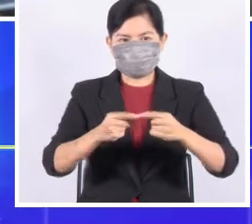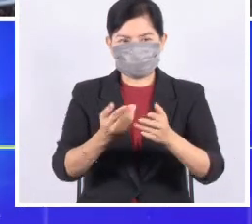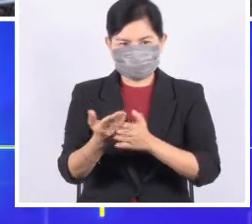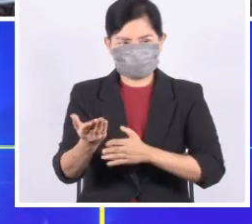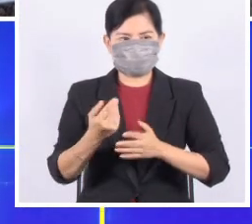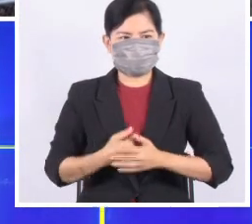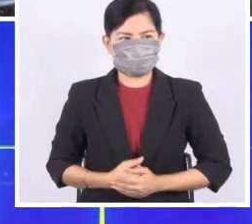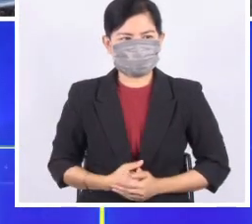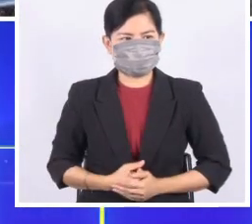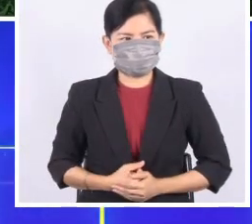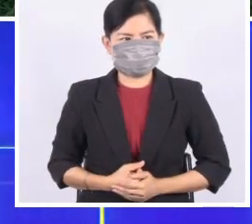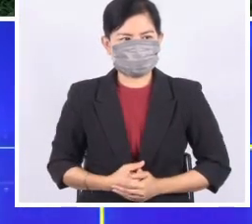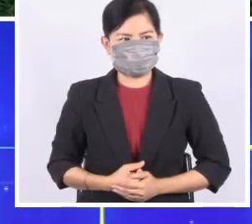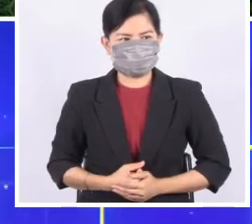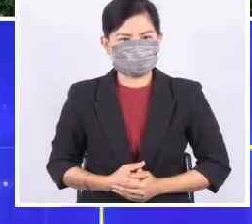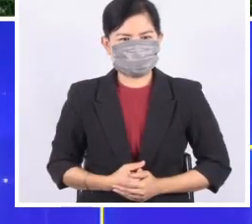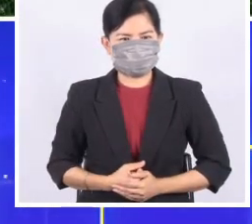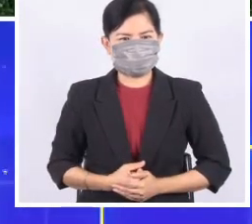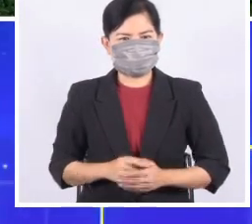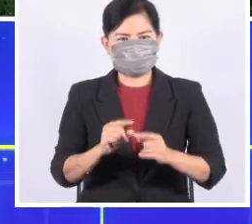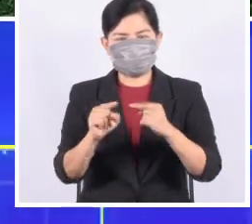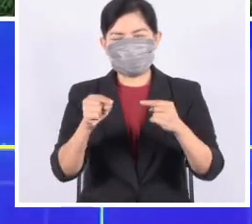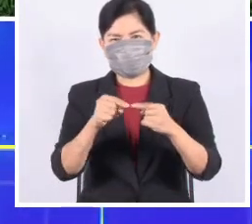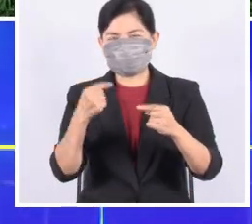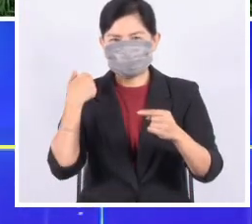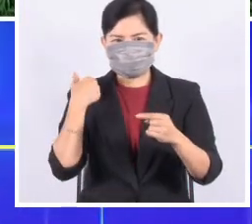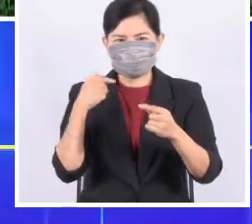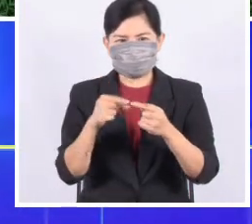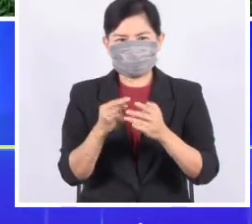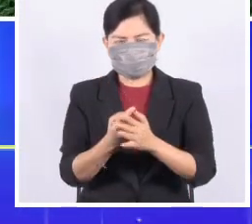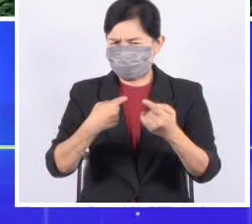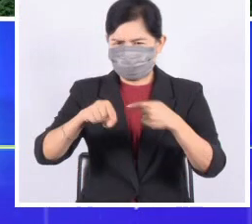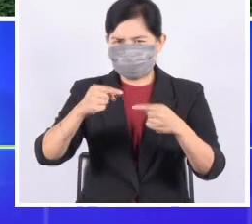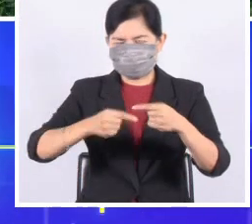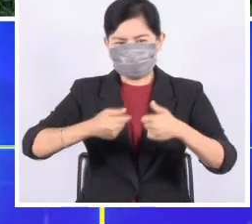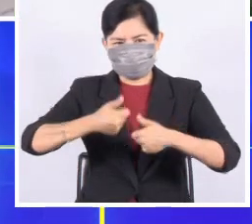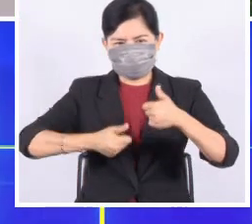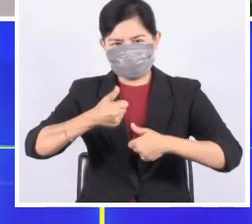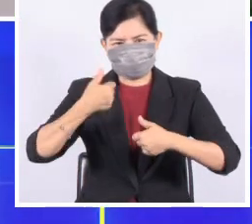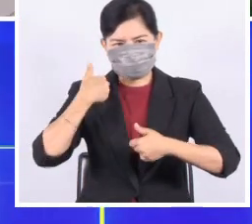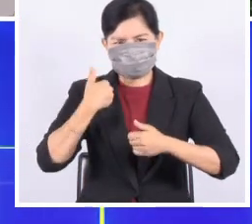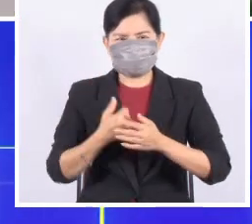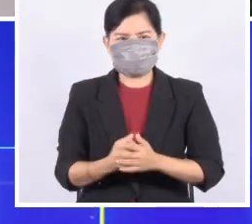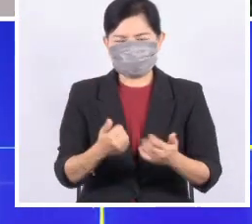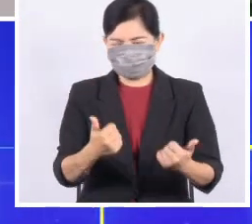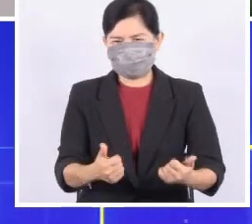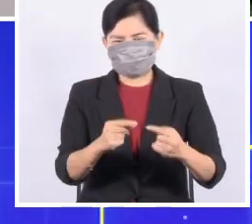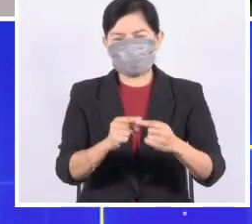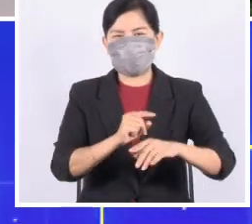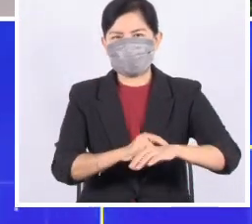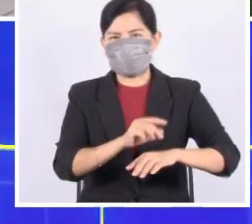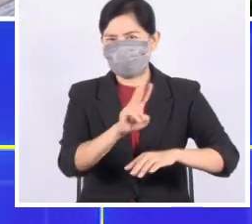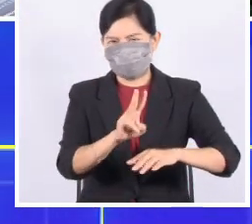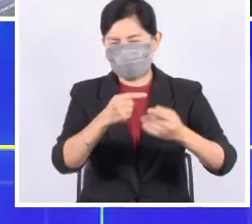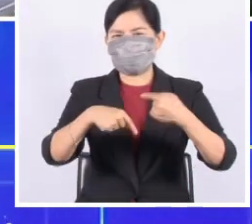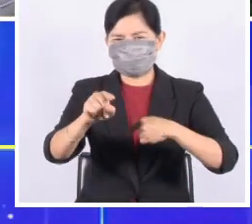องแย่งกับเก้หน่อยนะคะเพราะเก้น่าจะไปถึงแล้ว แมนเนี่ยไม่ต้องไม่เป็นช่างภาพแล้วตอนนี้ไปเลยขี่มอเตอร์ไซค์ไปเลยกลับมาจบข่าว